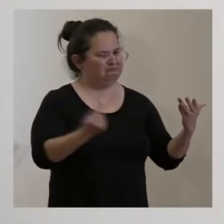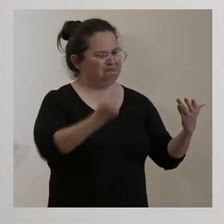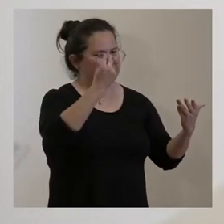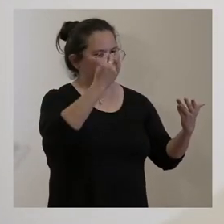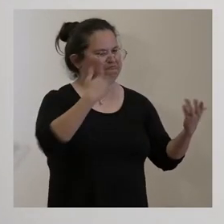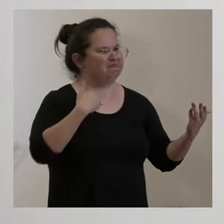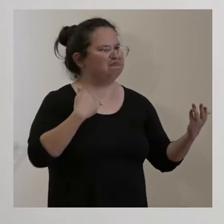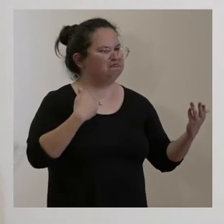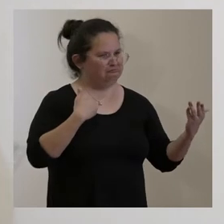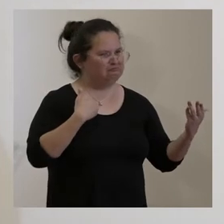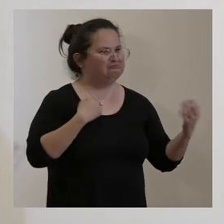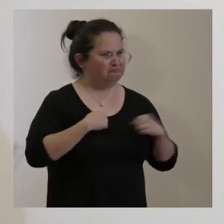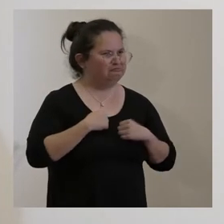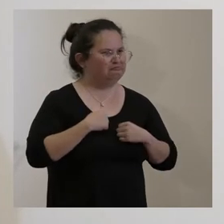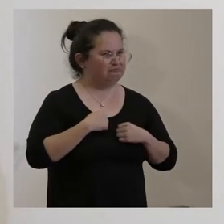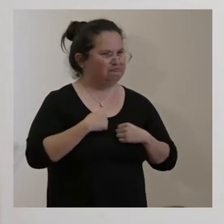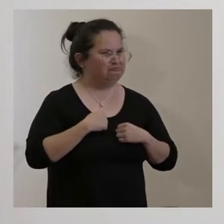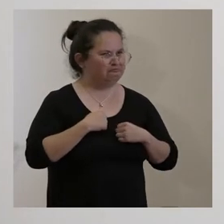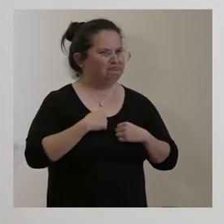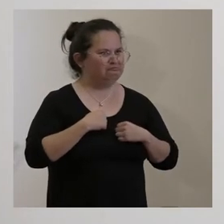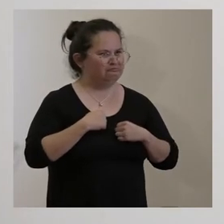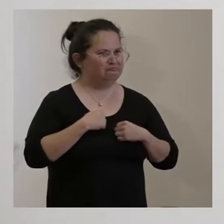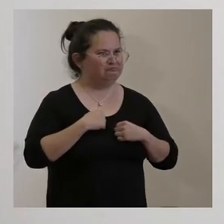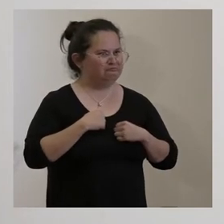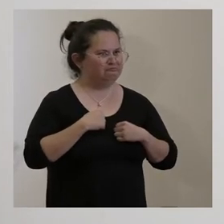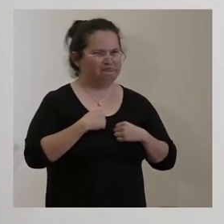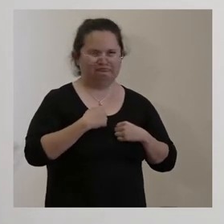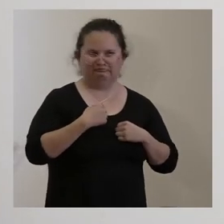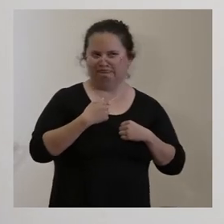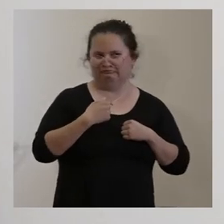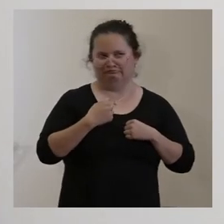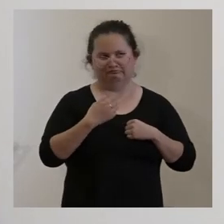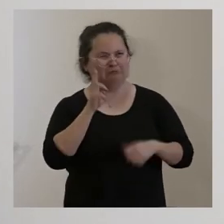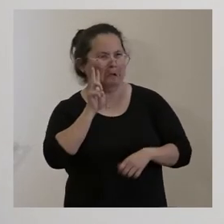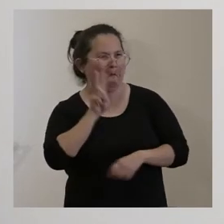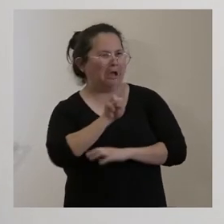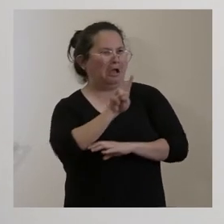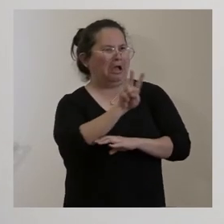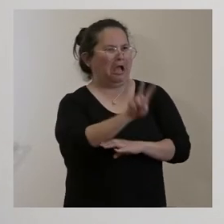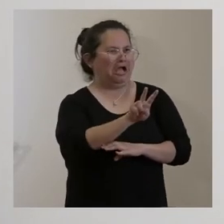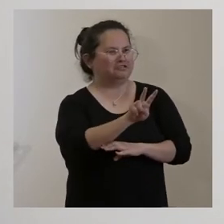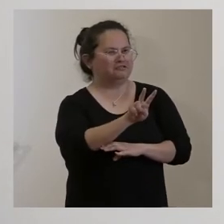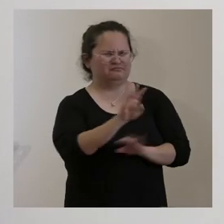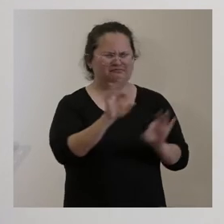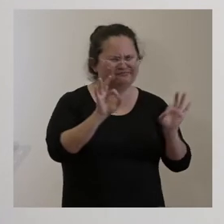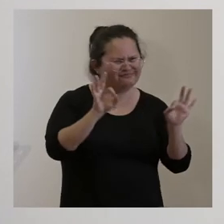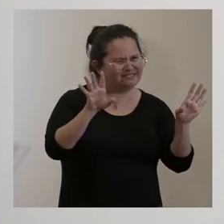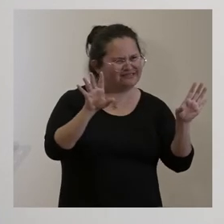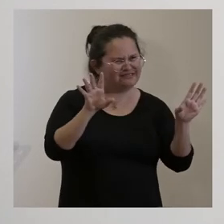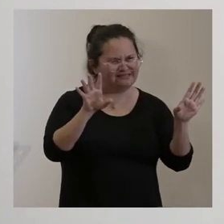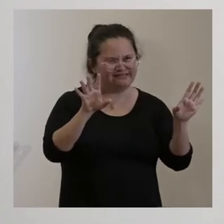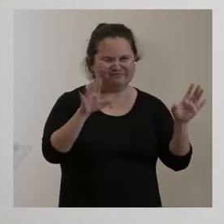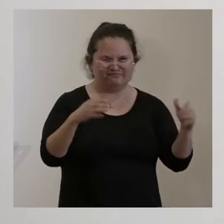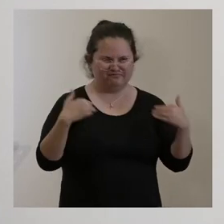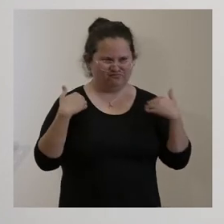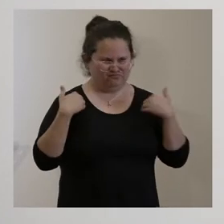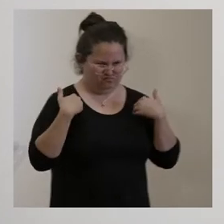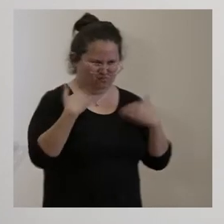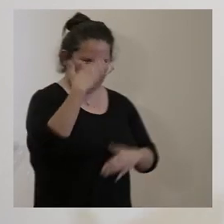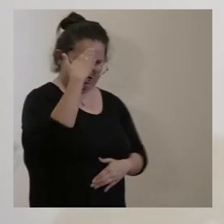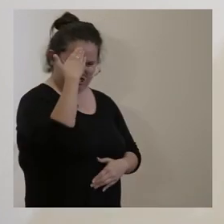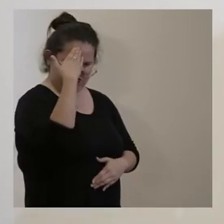regarde avec l'air de dire je suis un marchand africain et je sais ce que je